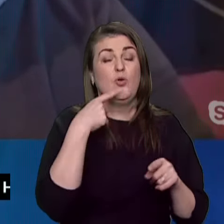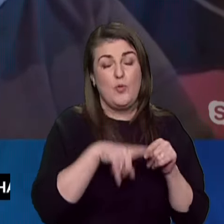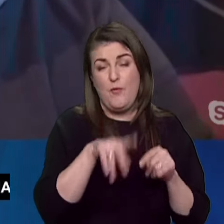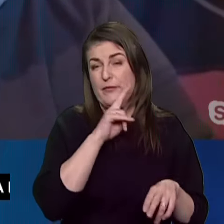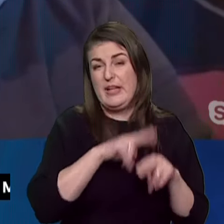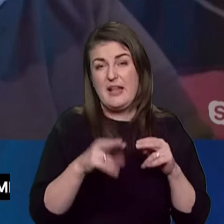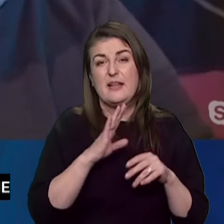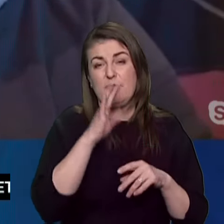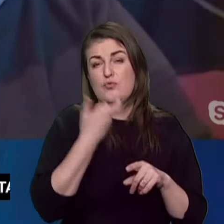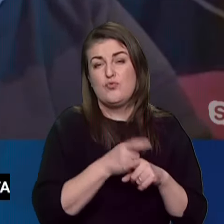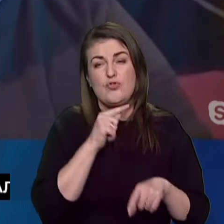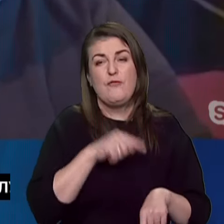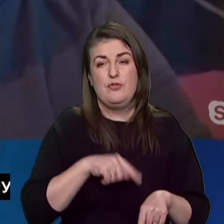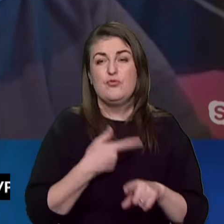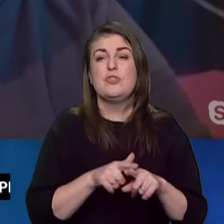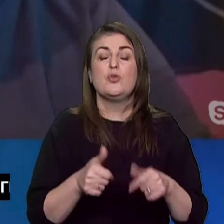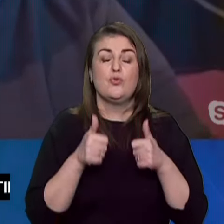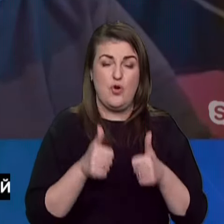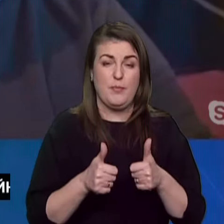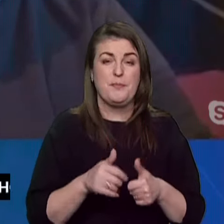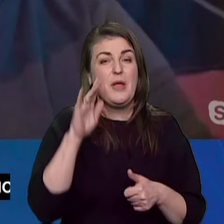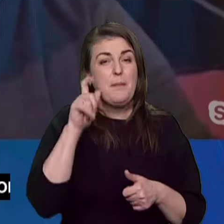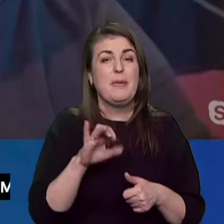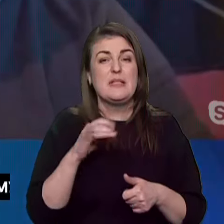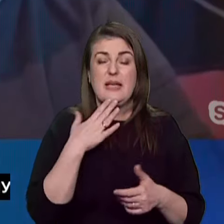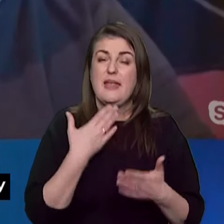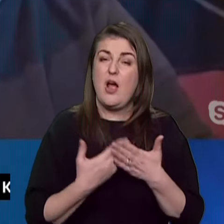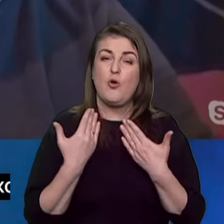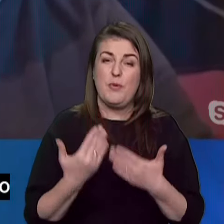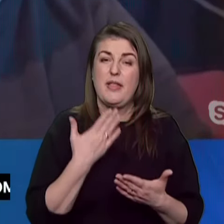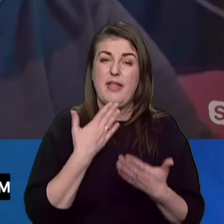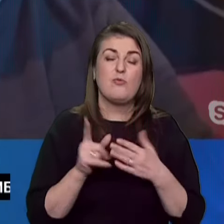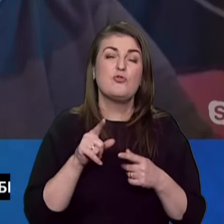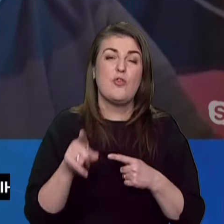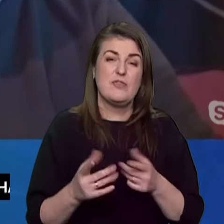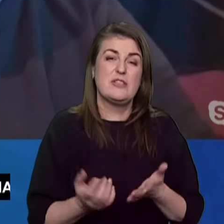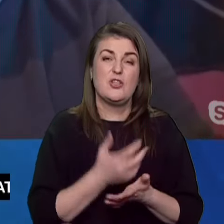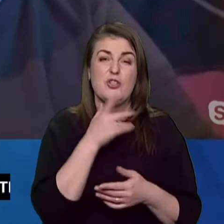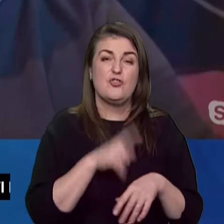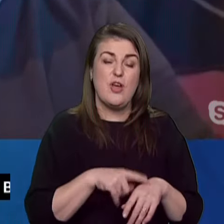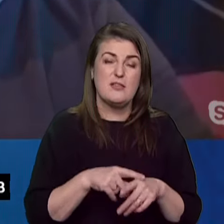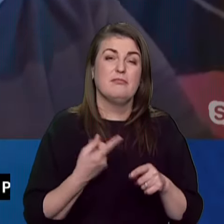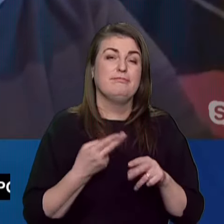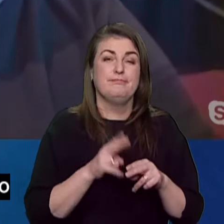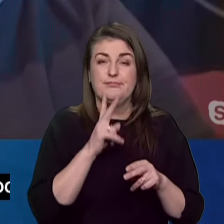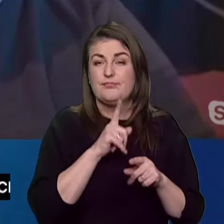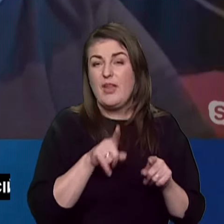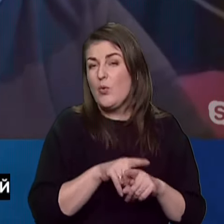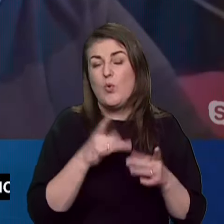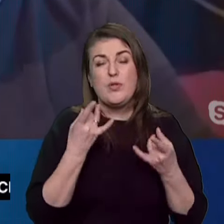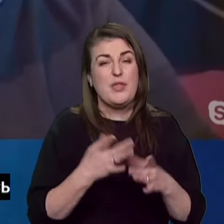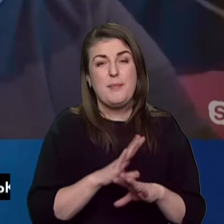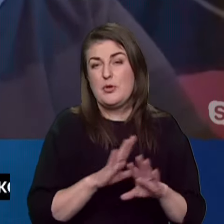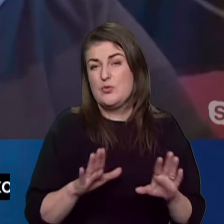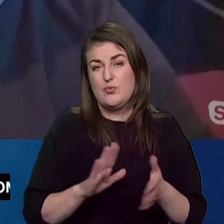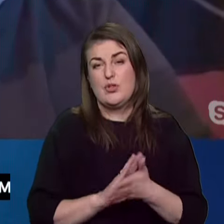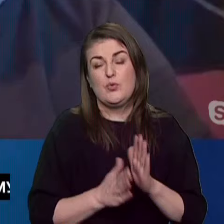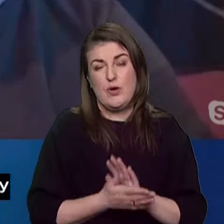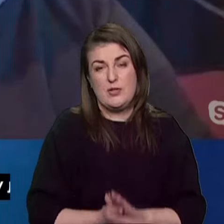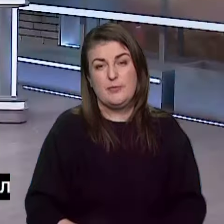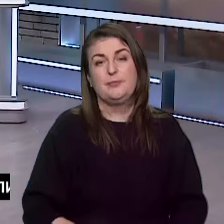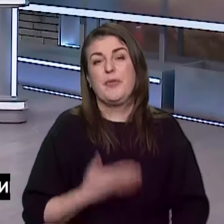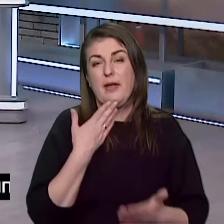дуже відчутні. Це добре. Пане Сергію, дякуємо вам. Дякуємо за те, що знайшли час, попри таку непросту ситуацію.